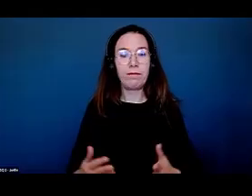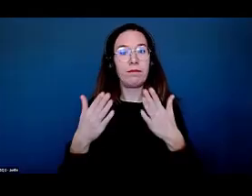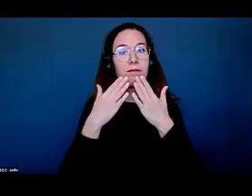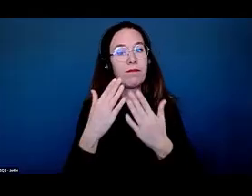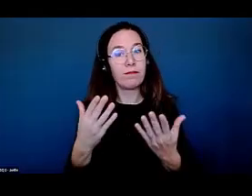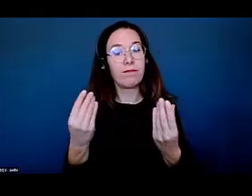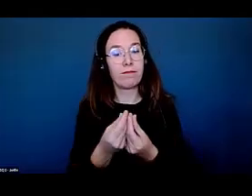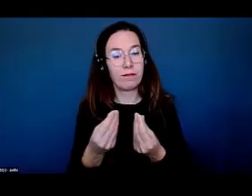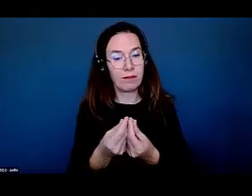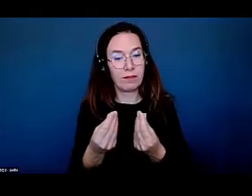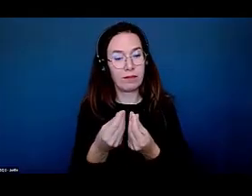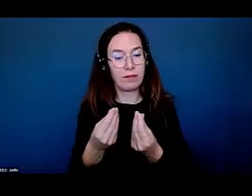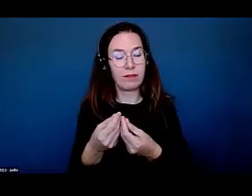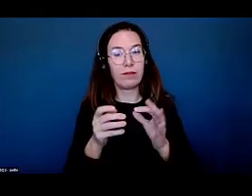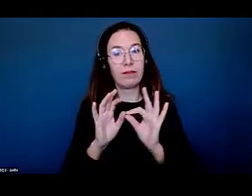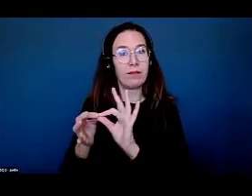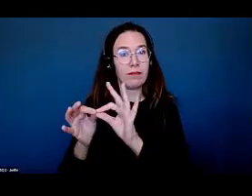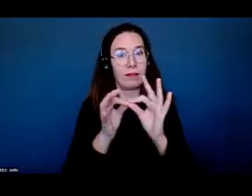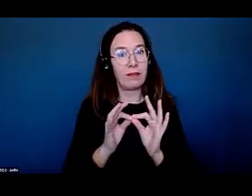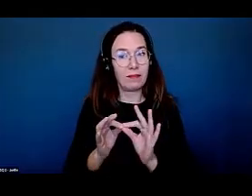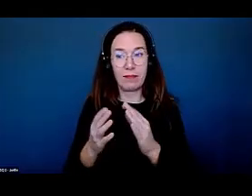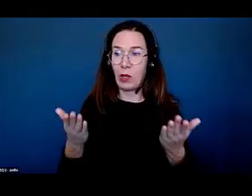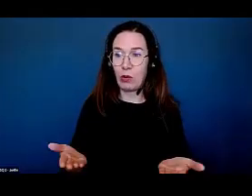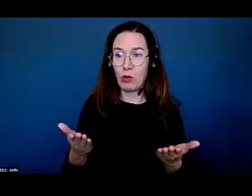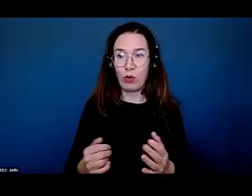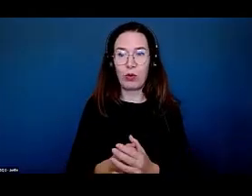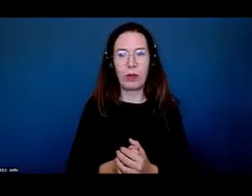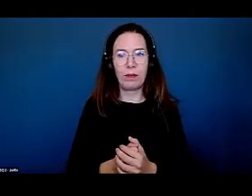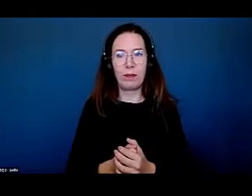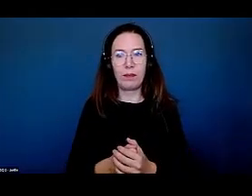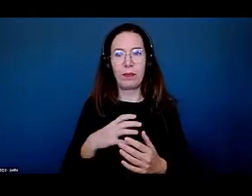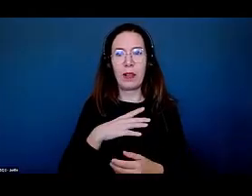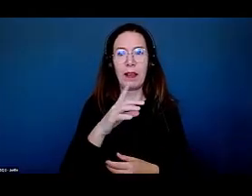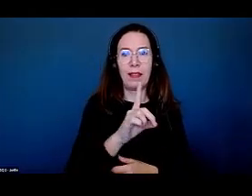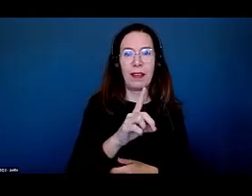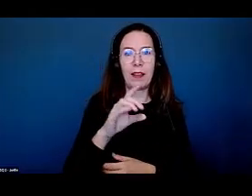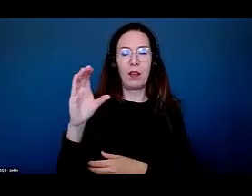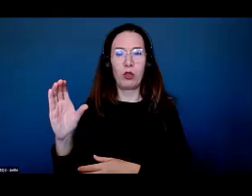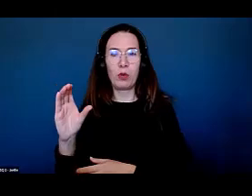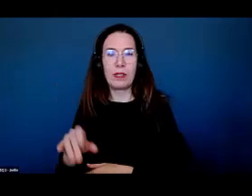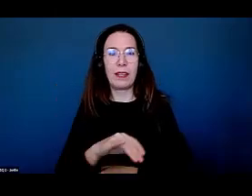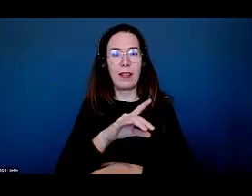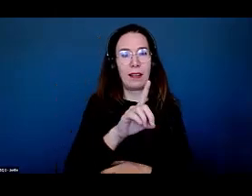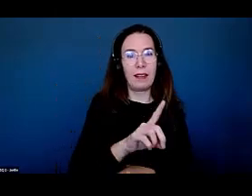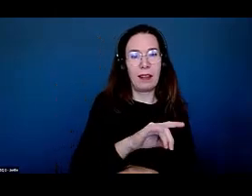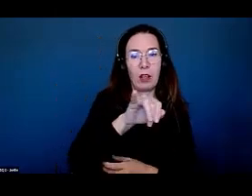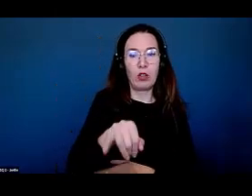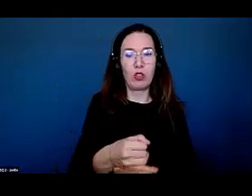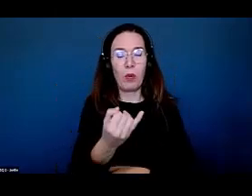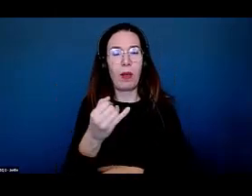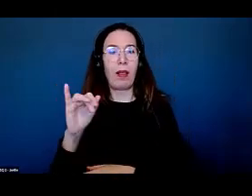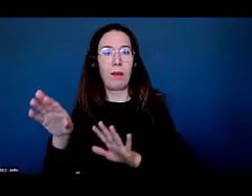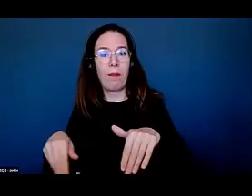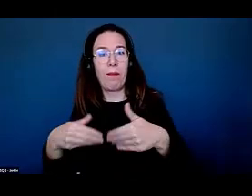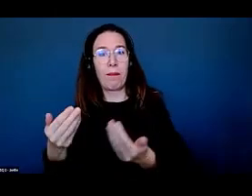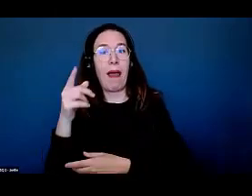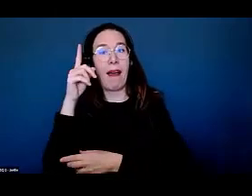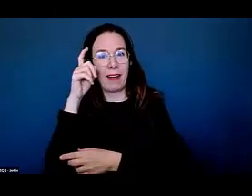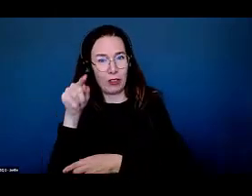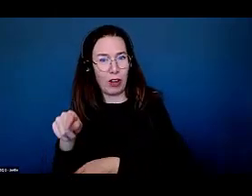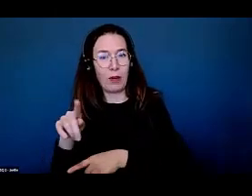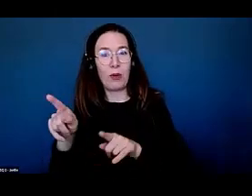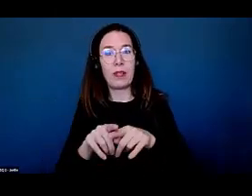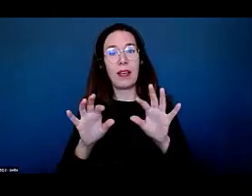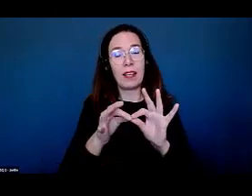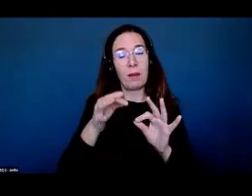Nous voudrions remercier nos interprètes du jour. Nous avons Dean, Christy, Joël, Marie-Jacques, ainsi qu'à nos interprètes